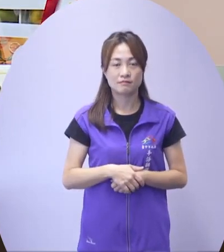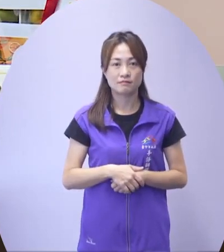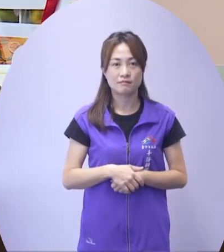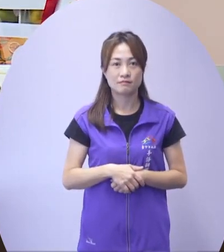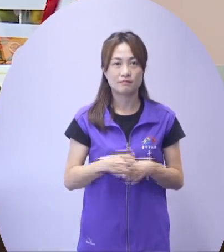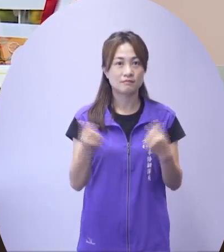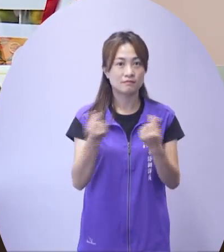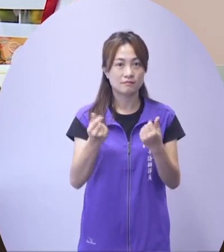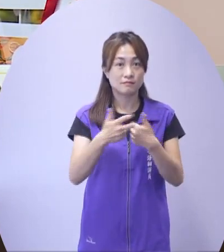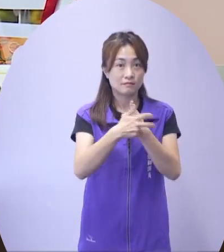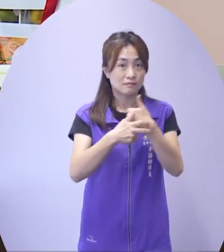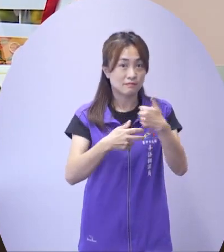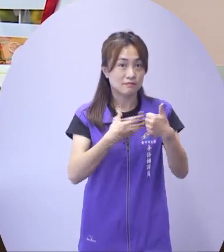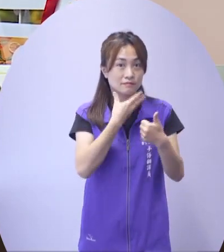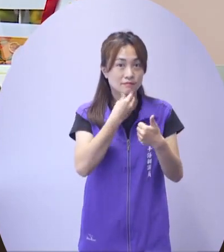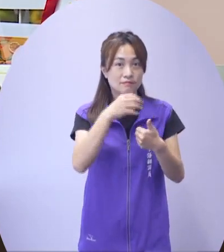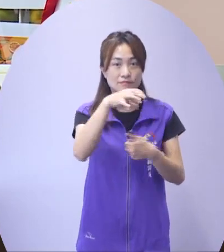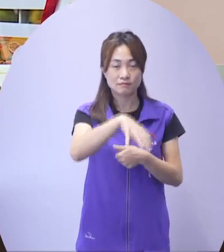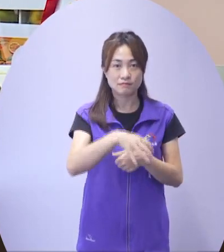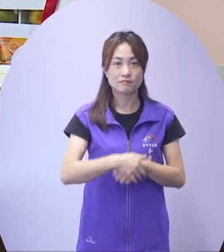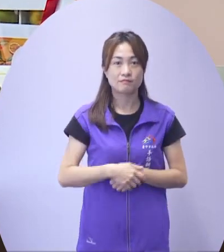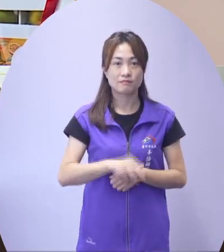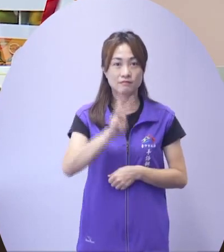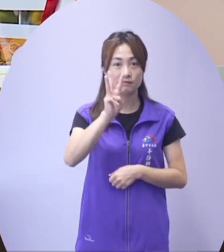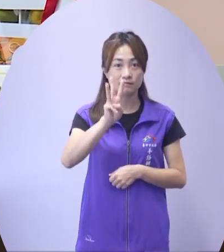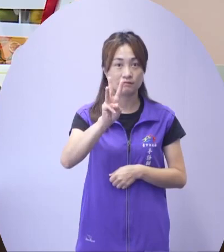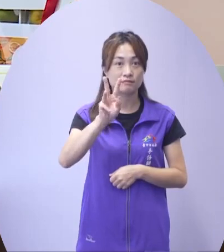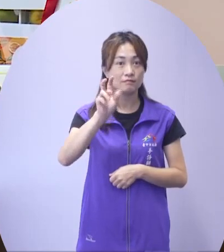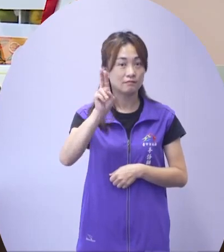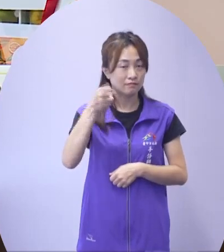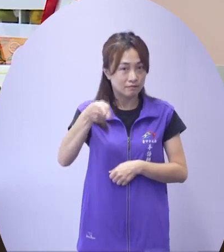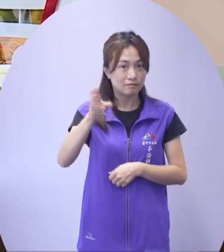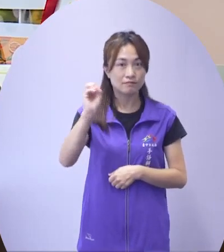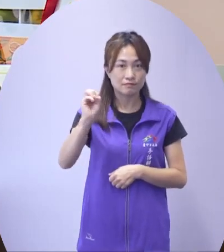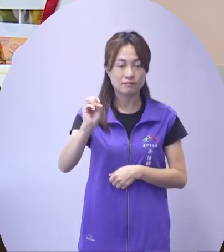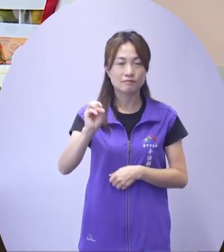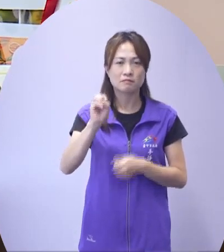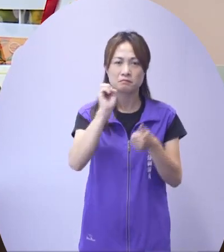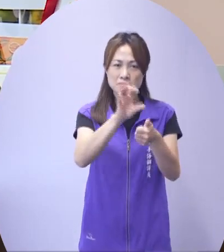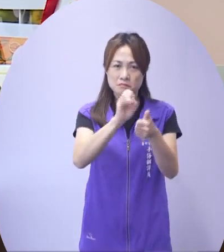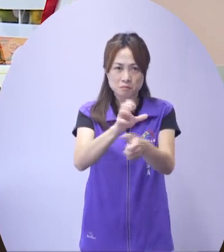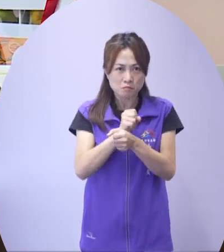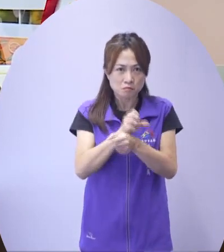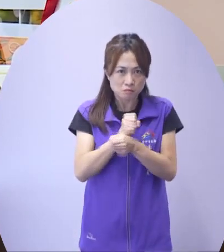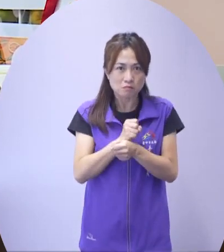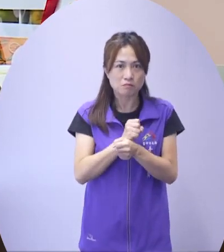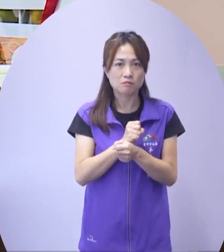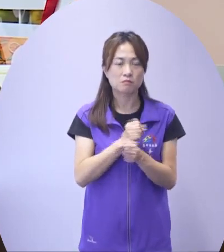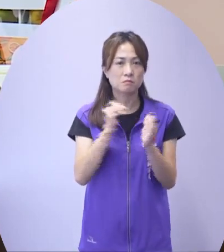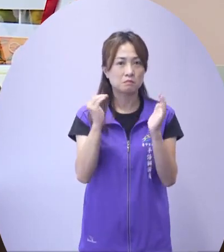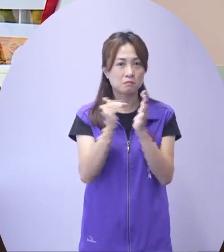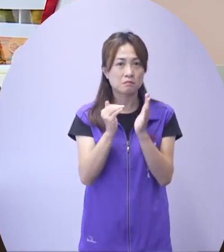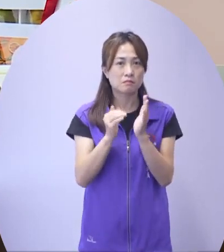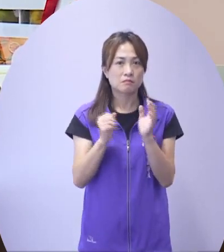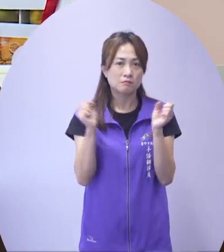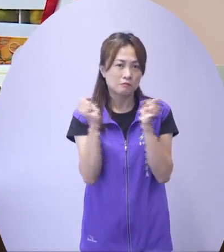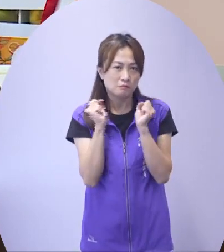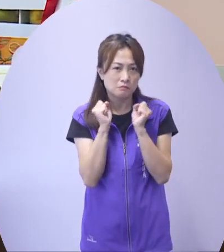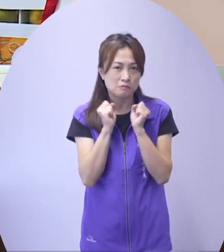包括卫福部，包括这个 WHO 都一再的提醒，秋冬季节，那这